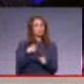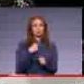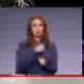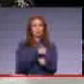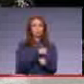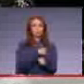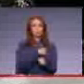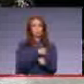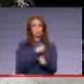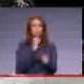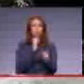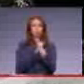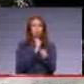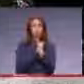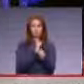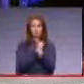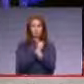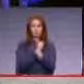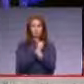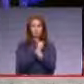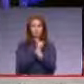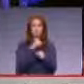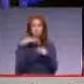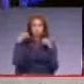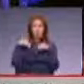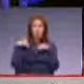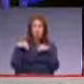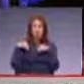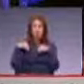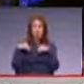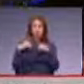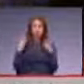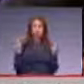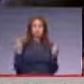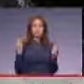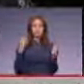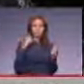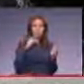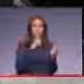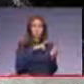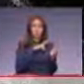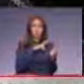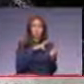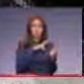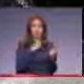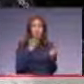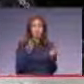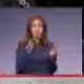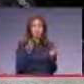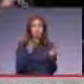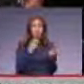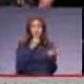متورطه في قضيه اداب وهي ست زوجه فينهار كل شيء، زوجه وام